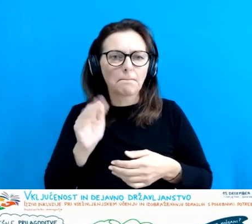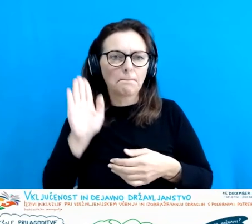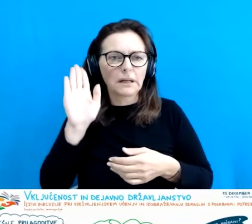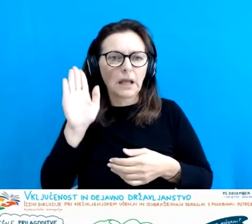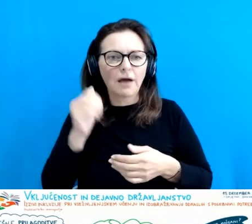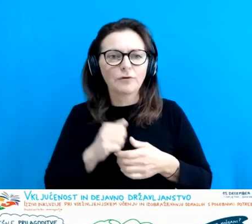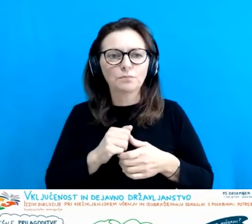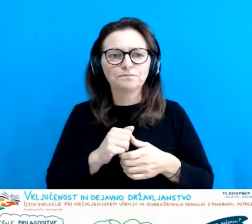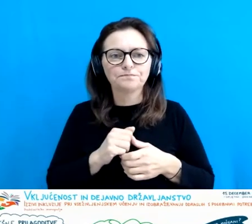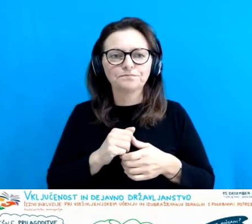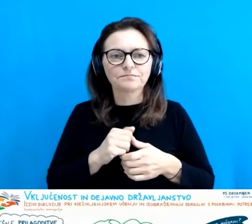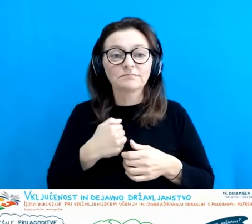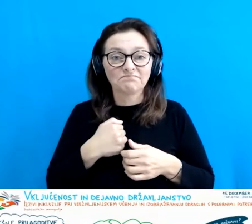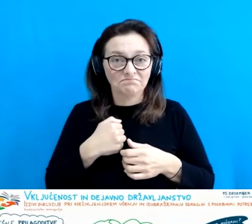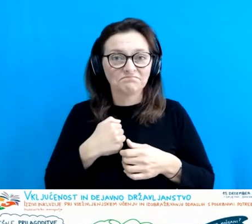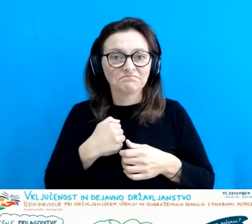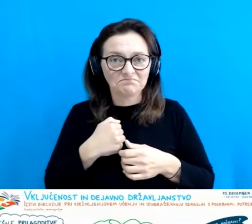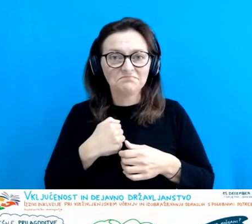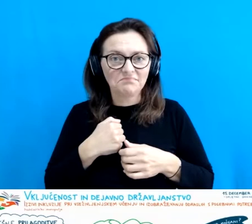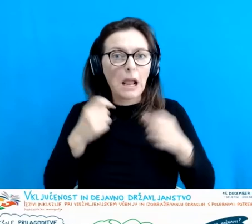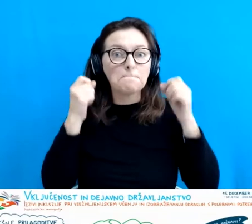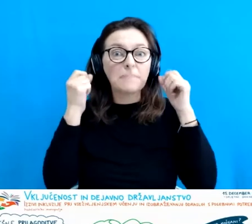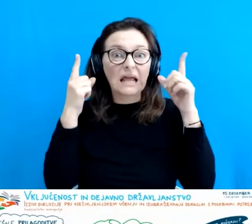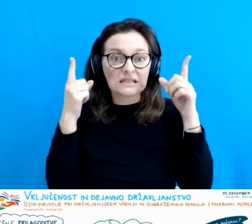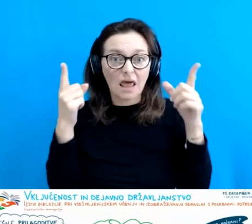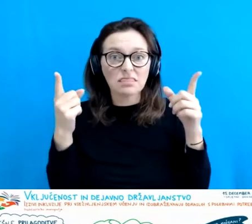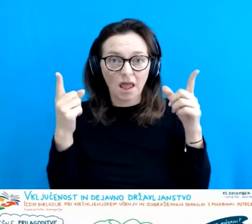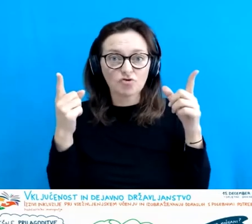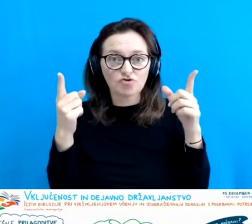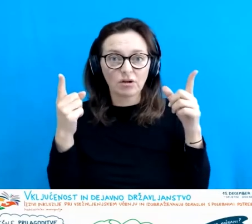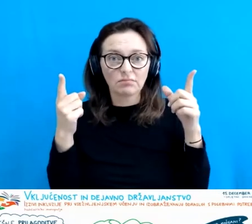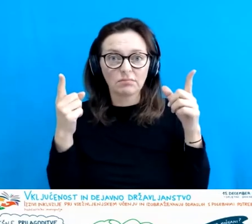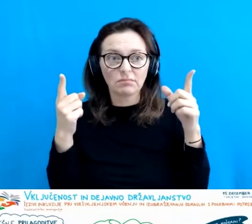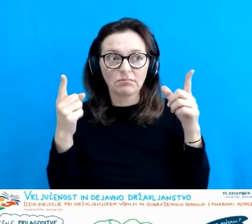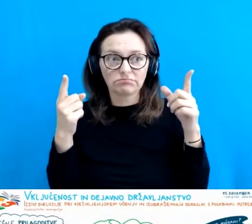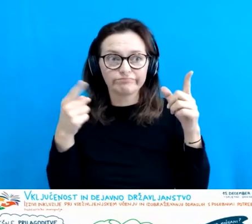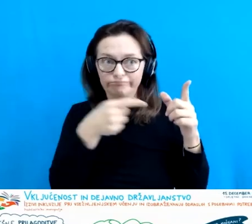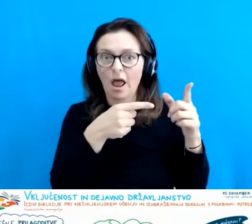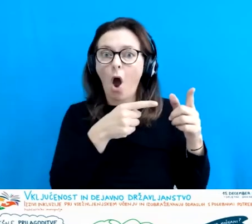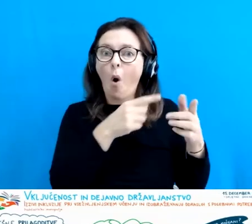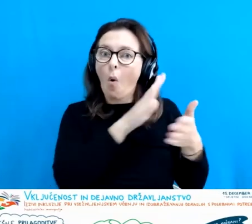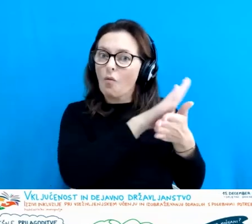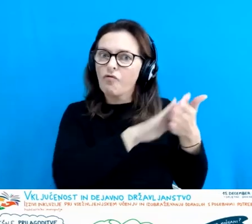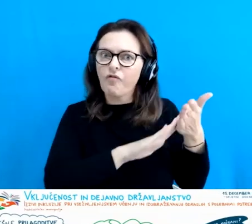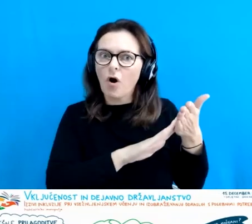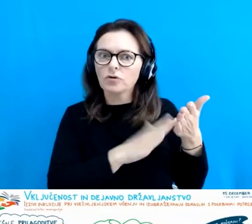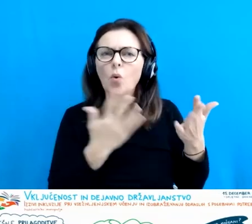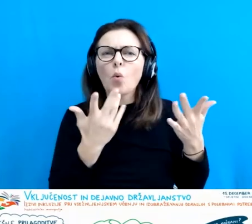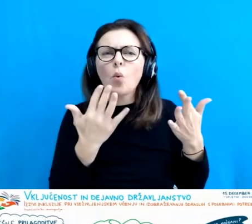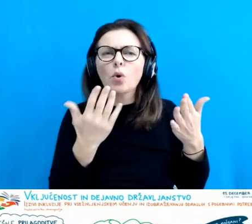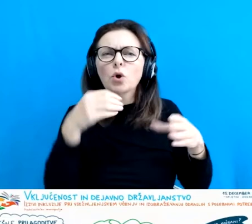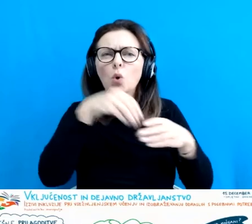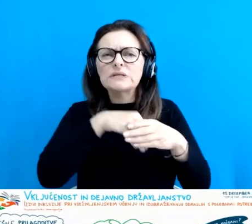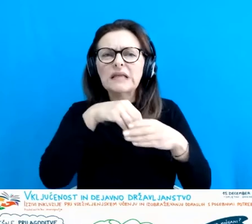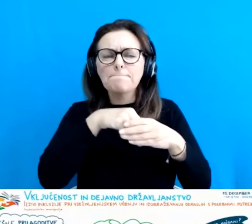Ampak sem pa presenečen nad tem uvodom, koliko vsebinskega,